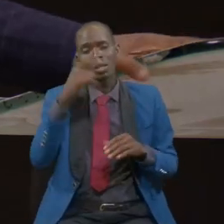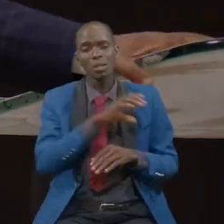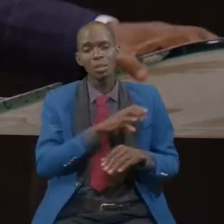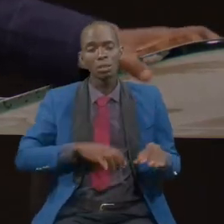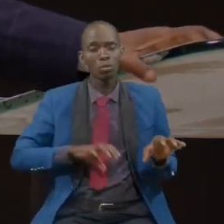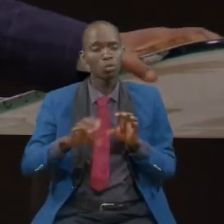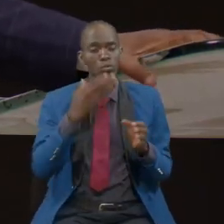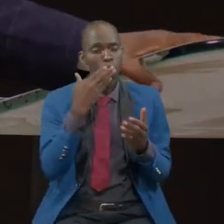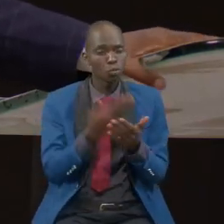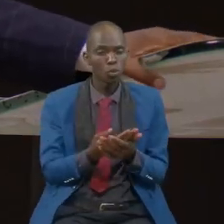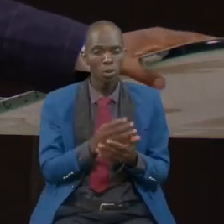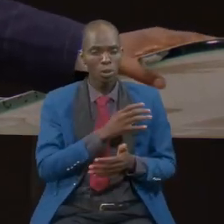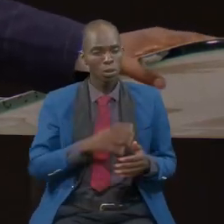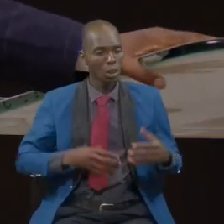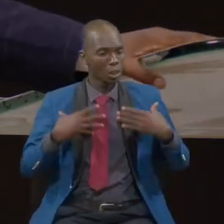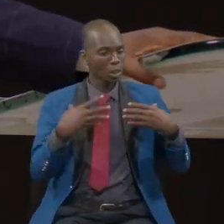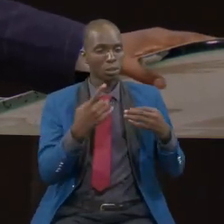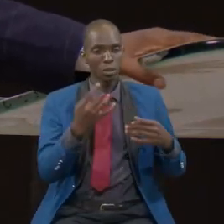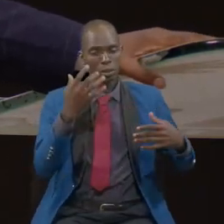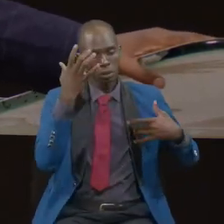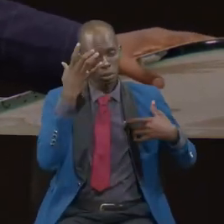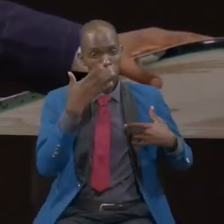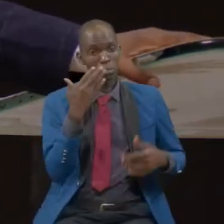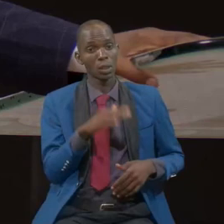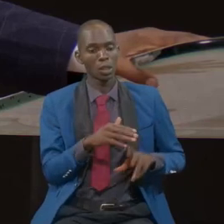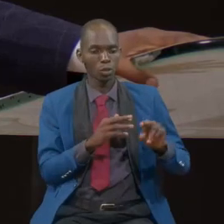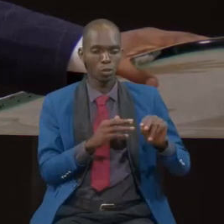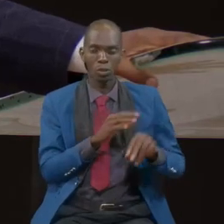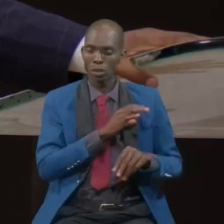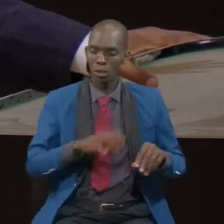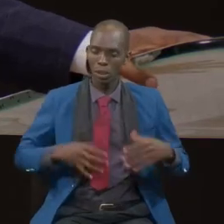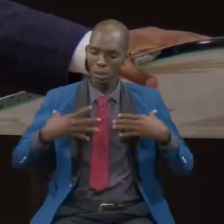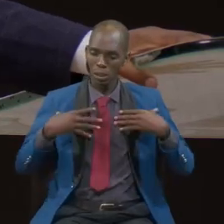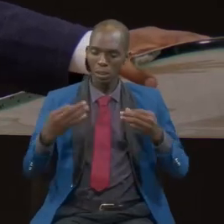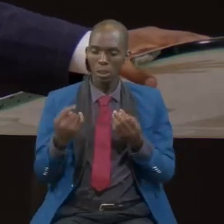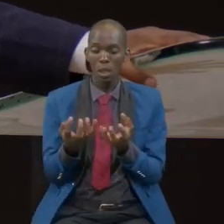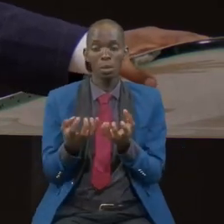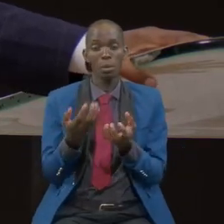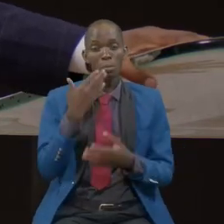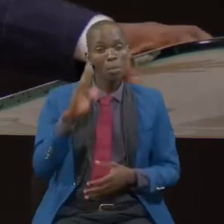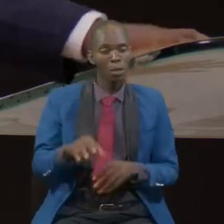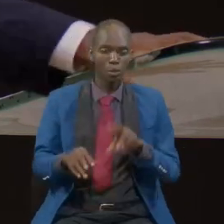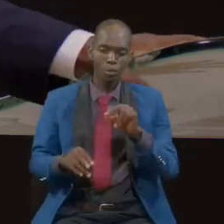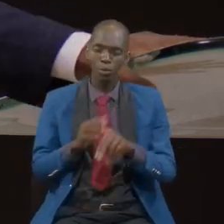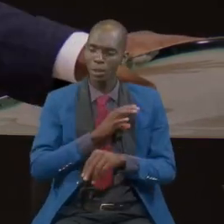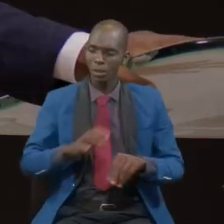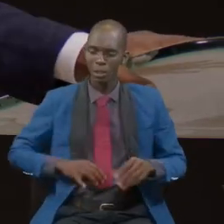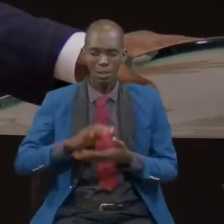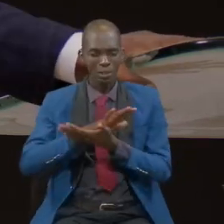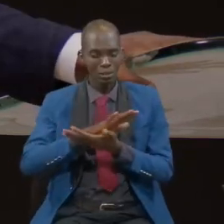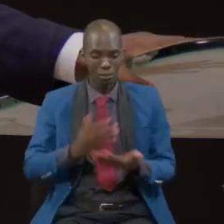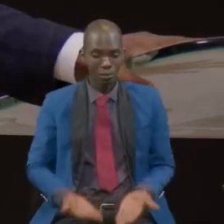gens ne voyaient pas les gens ne considéraent pas le bien qu'il faisait il a il guérissait les malades purifiait les lépreux il a